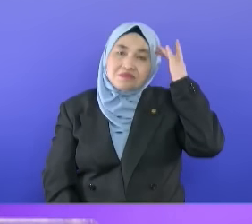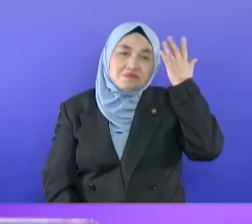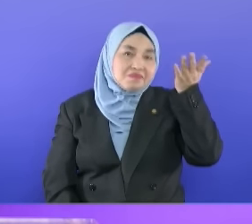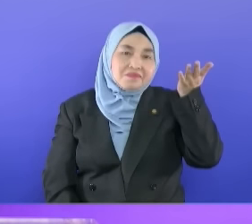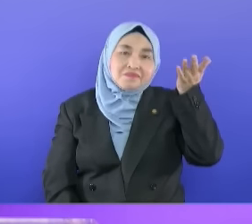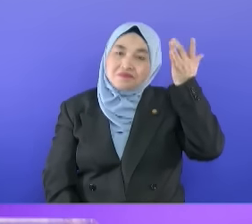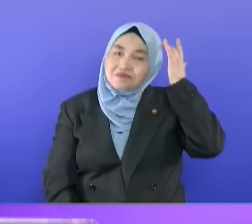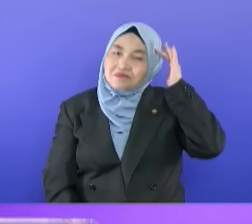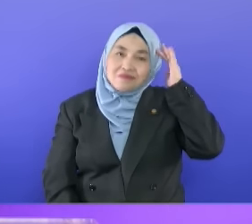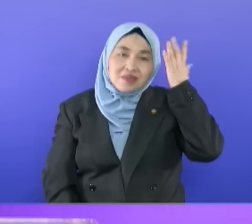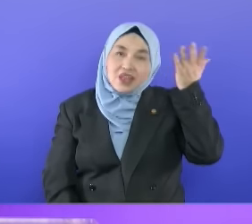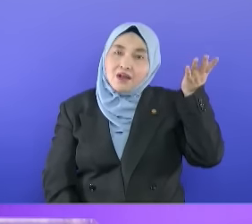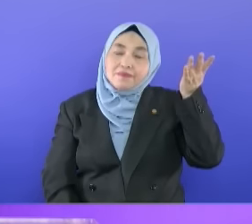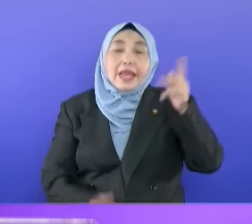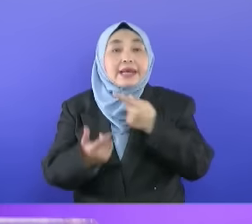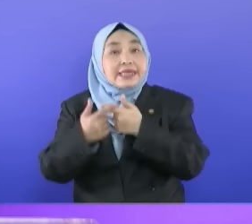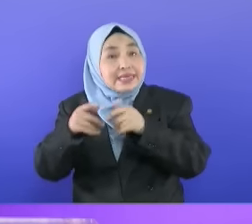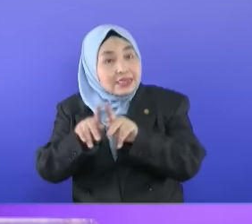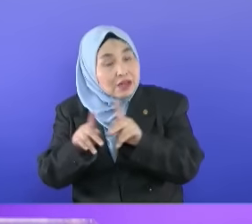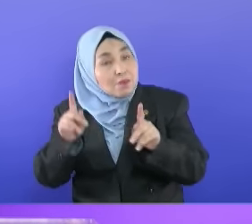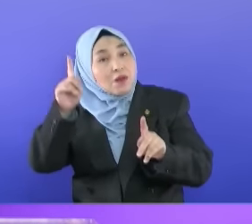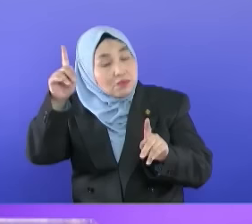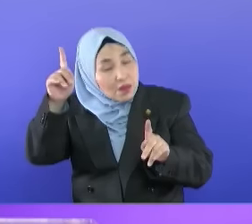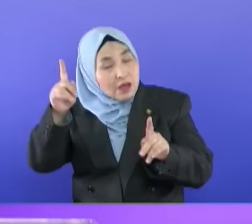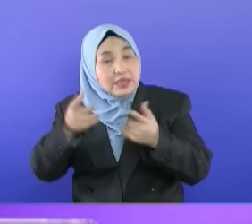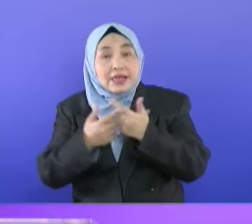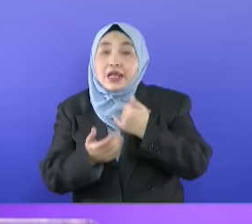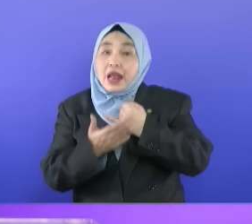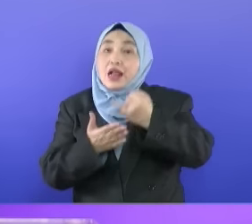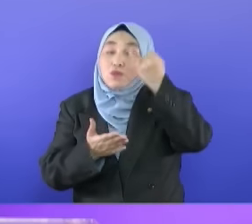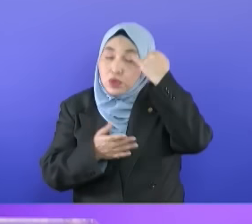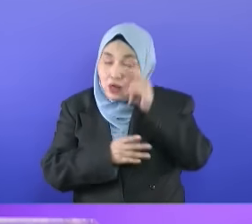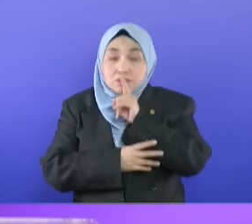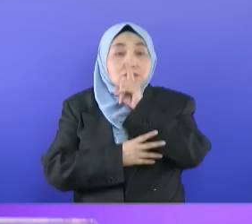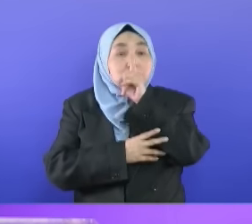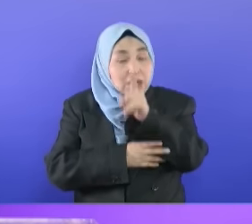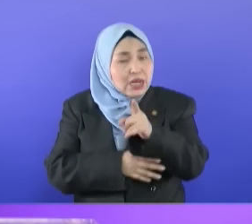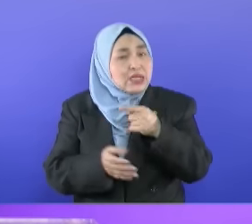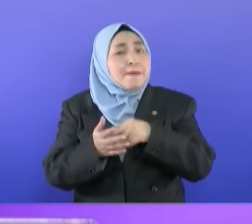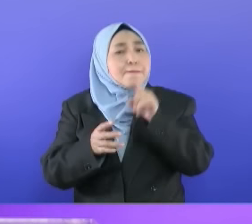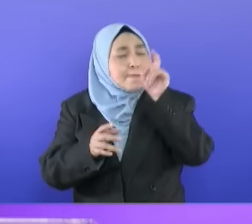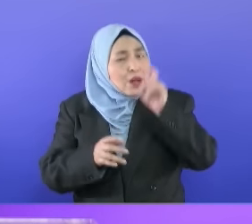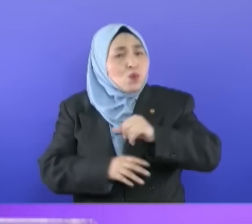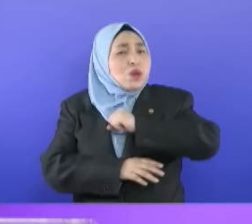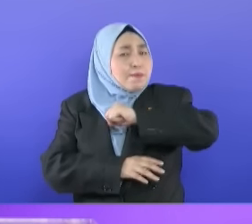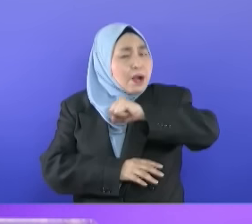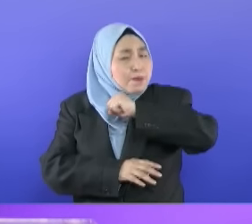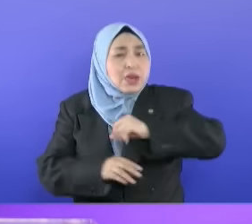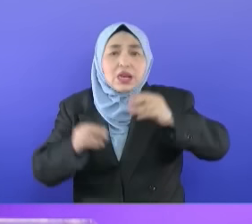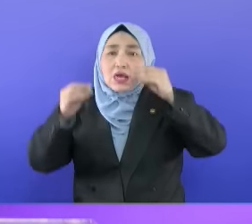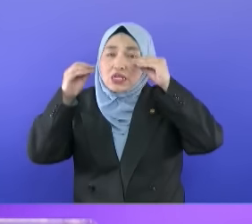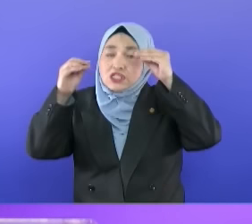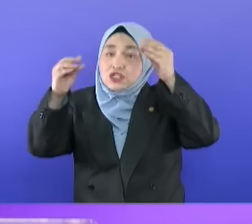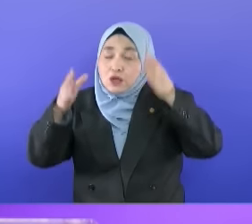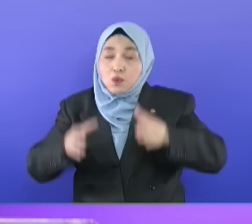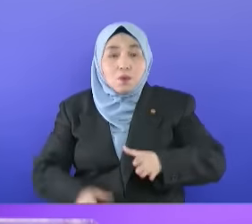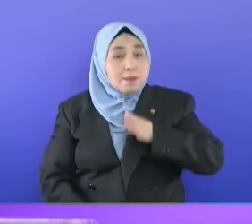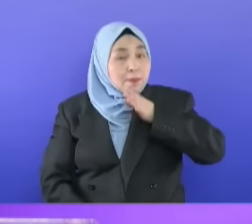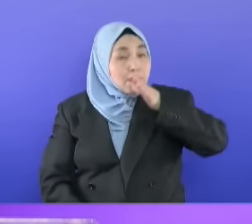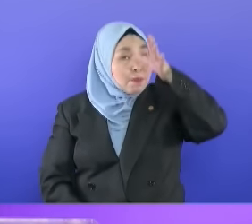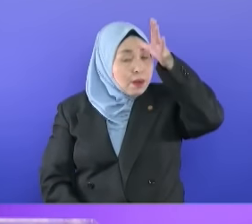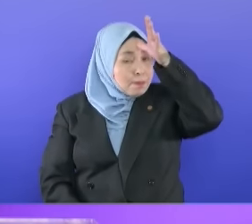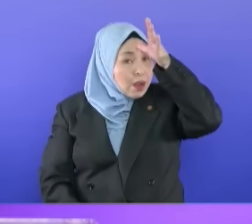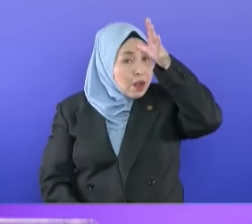mengetahui daripada kitab Allah Subhanahu ta'ala daripada ilmu yang sebenar-benarnya ini yang perlu diperjuangkan oleh ibu ayah